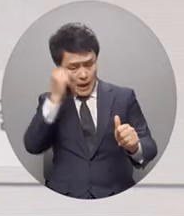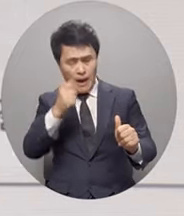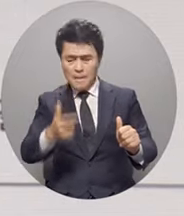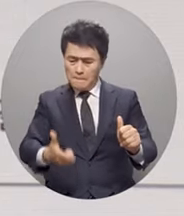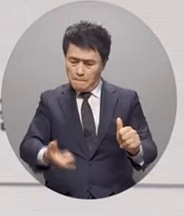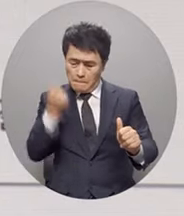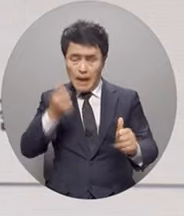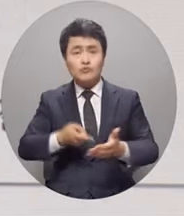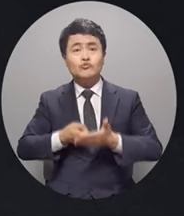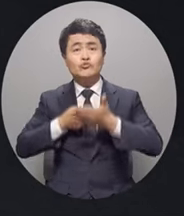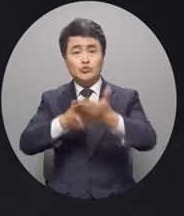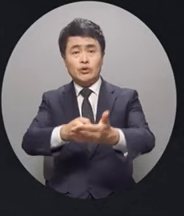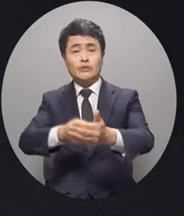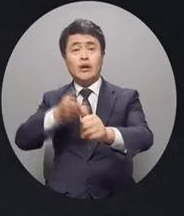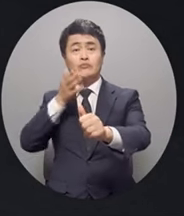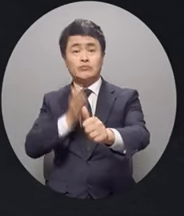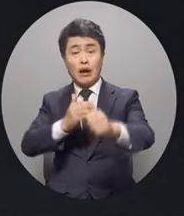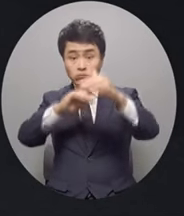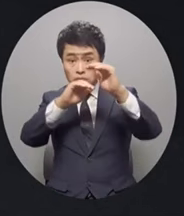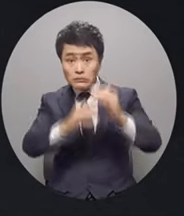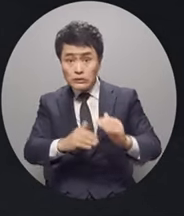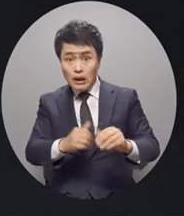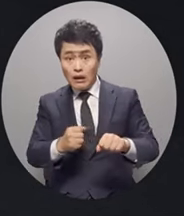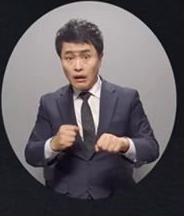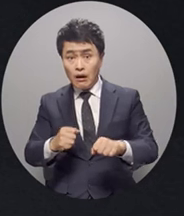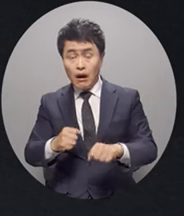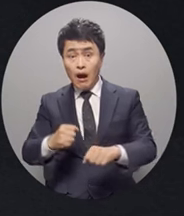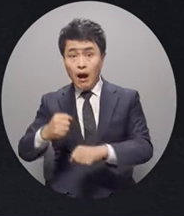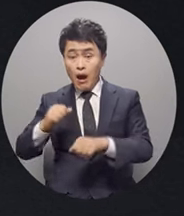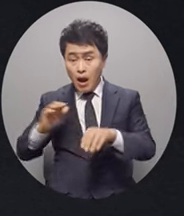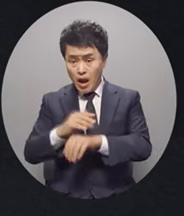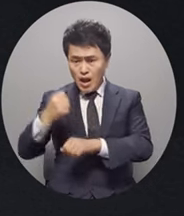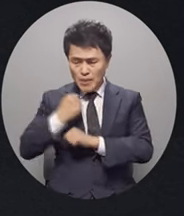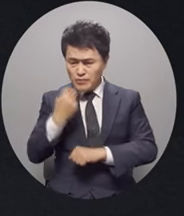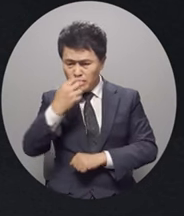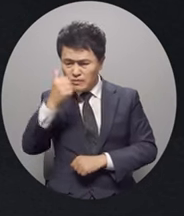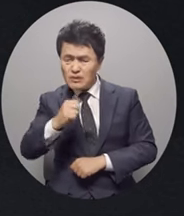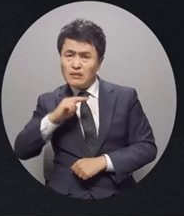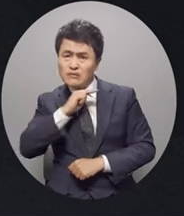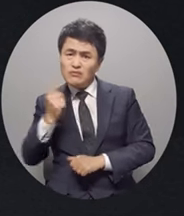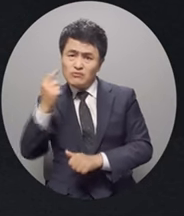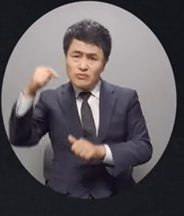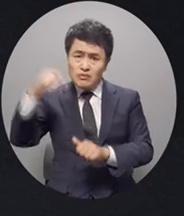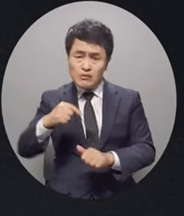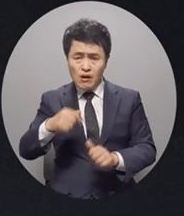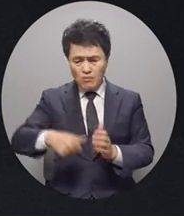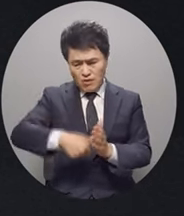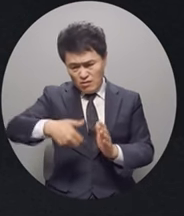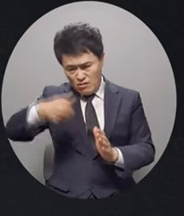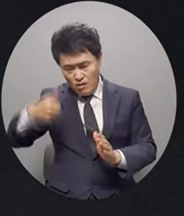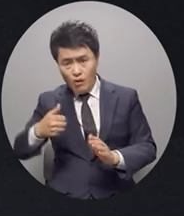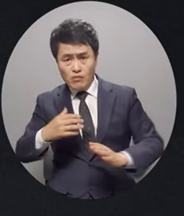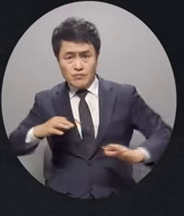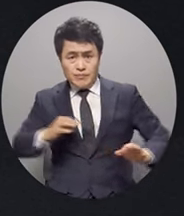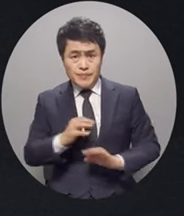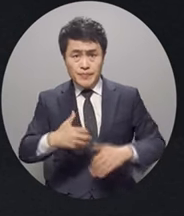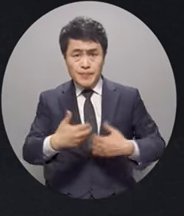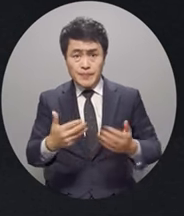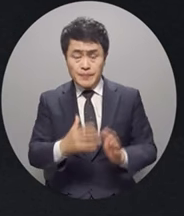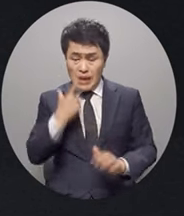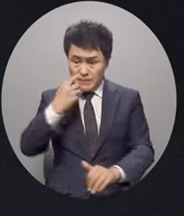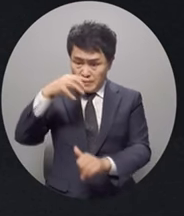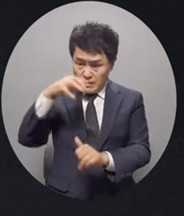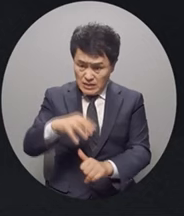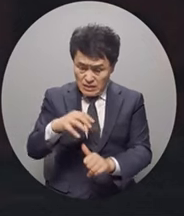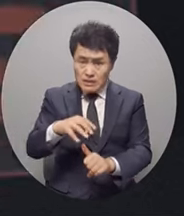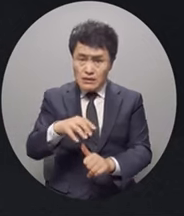즉각 발의해달라는 내용으로 해병대 수사단장에 대한 외압 의혹, 명품 수수 의혹 등 부정비리, 일제강제징용